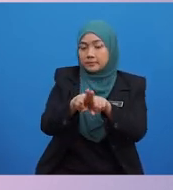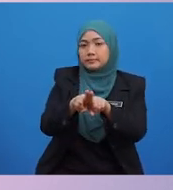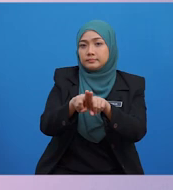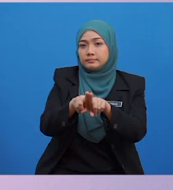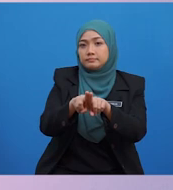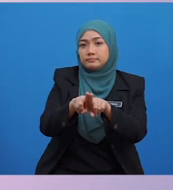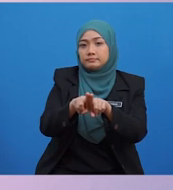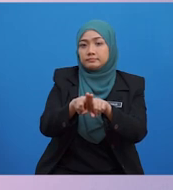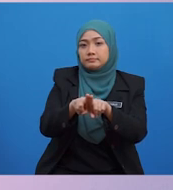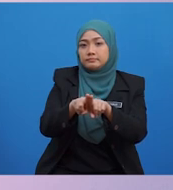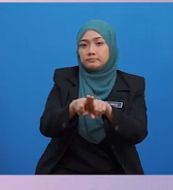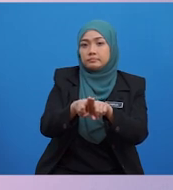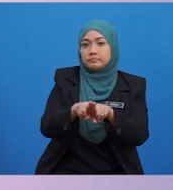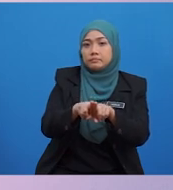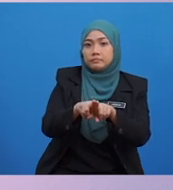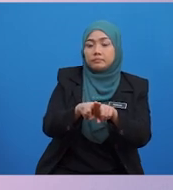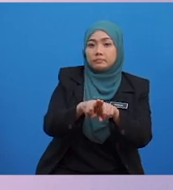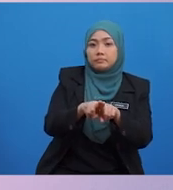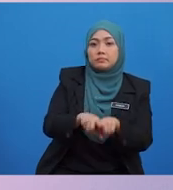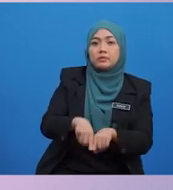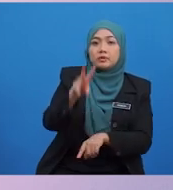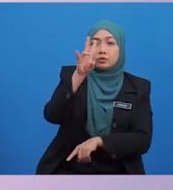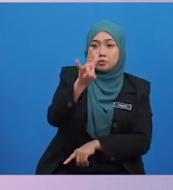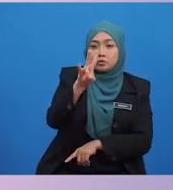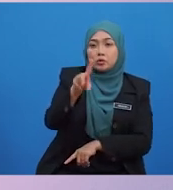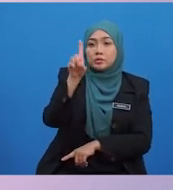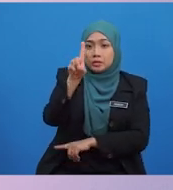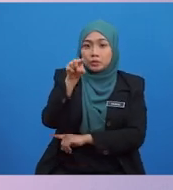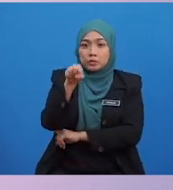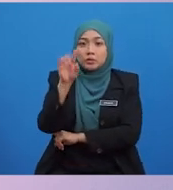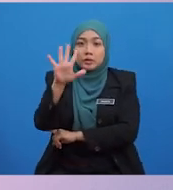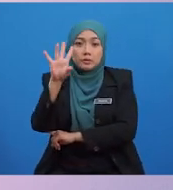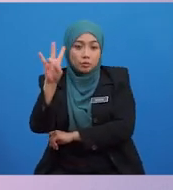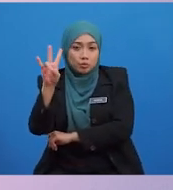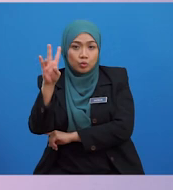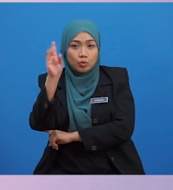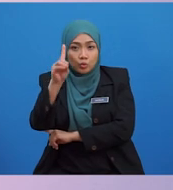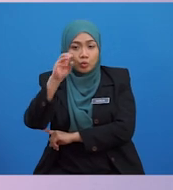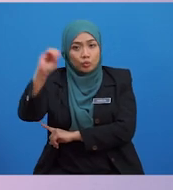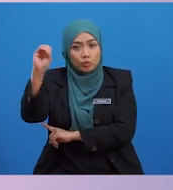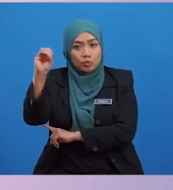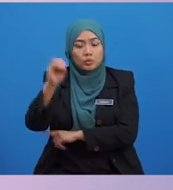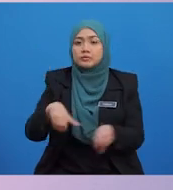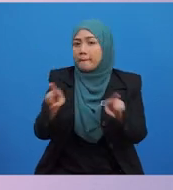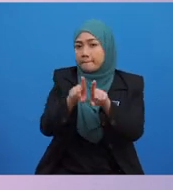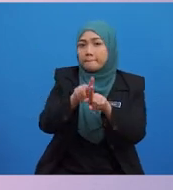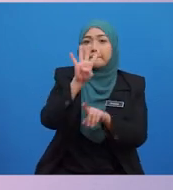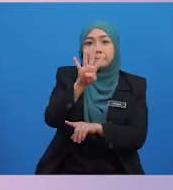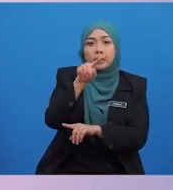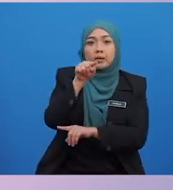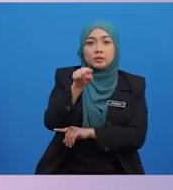71 puluhan ribu tujuh derajat = 40-an Duo 4%